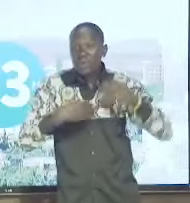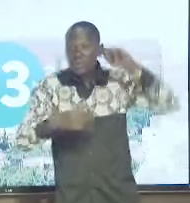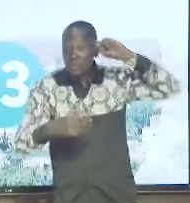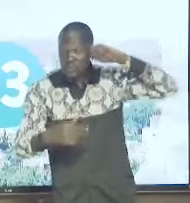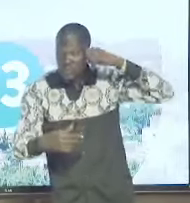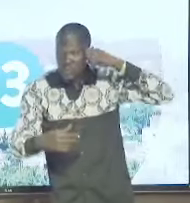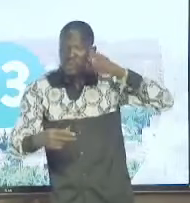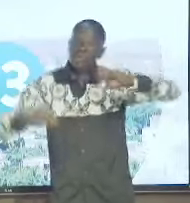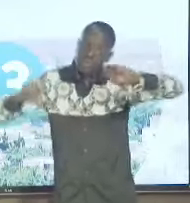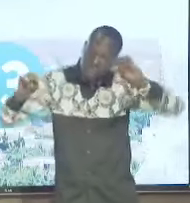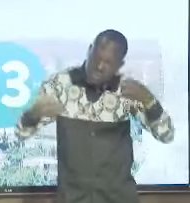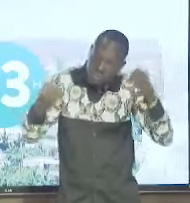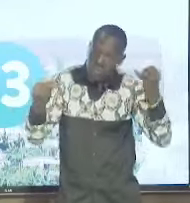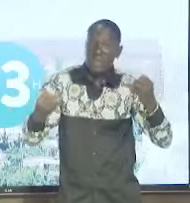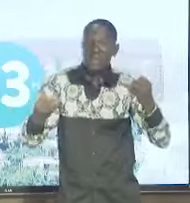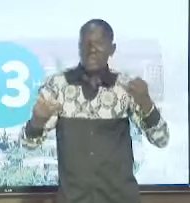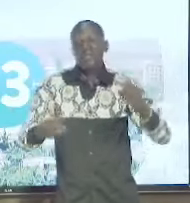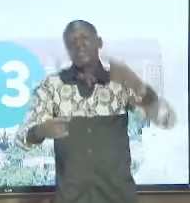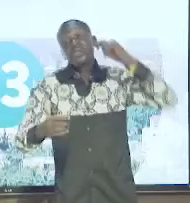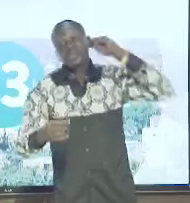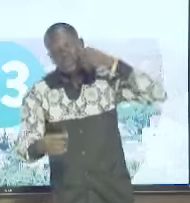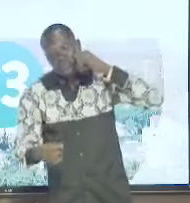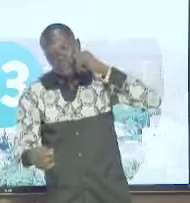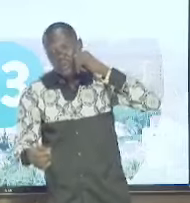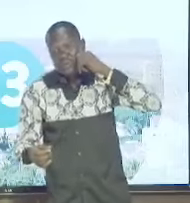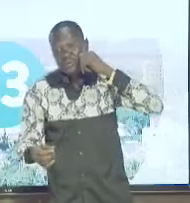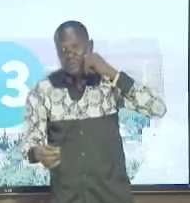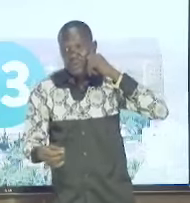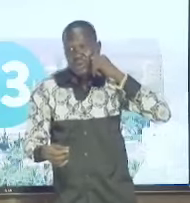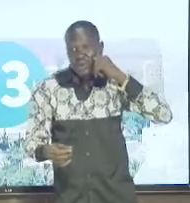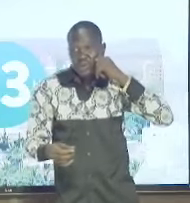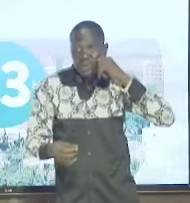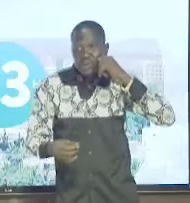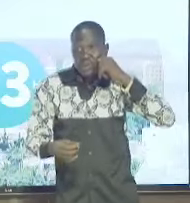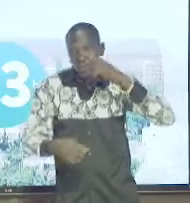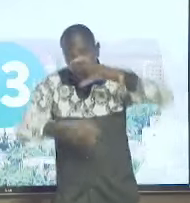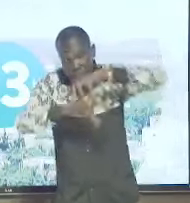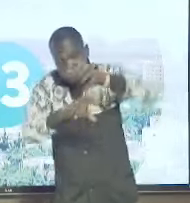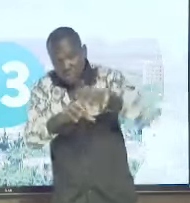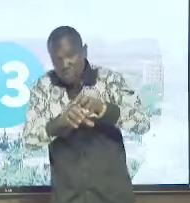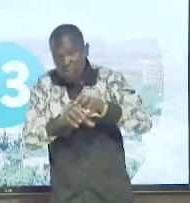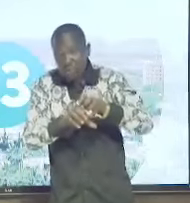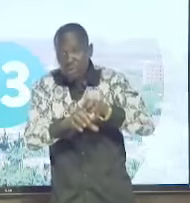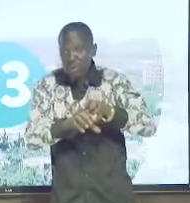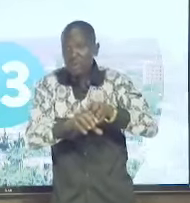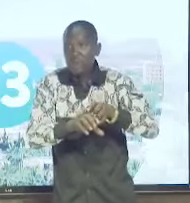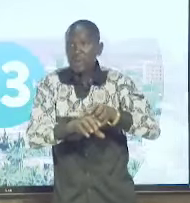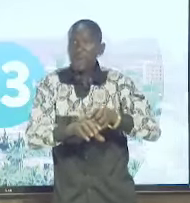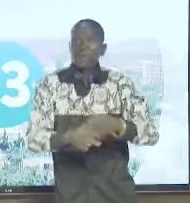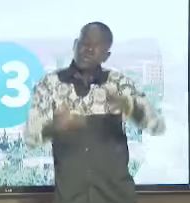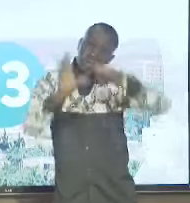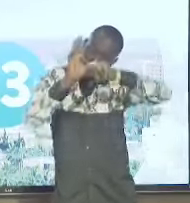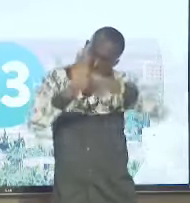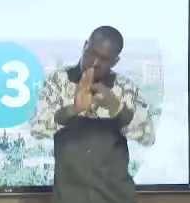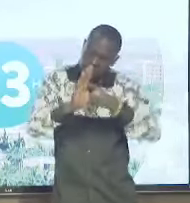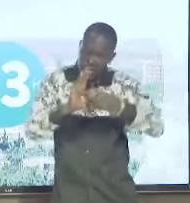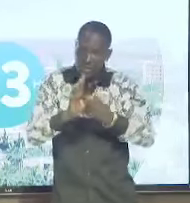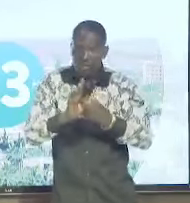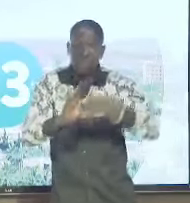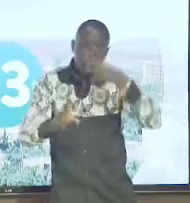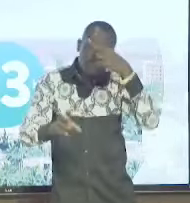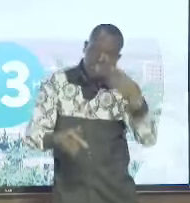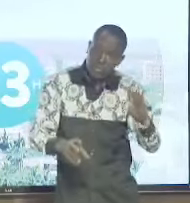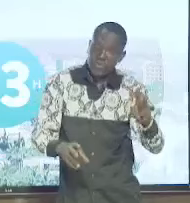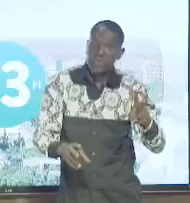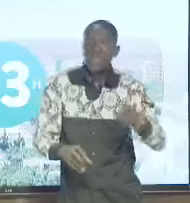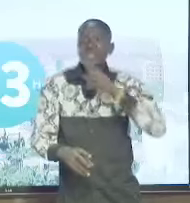salade, des tomates, des courgettes, des aubergines, des choux et des haricots verts que